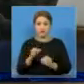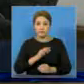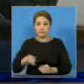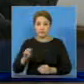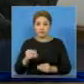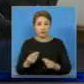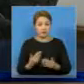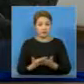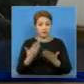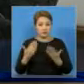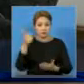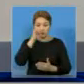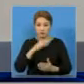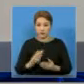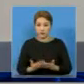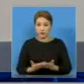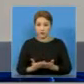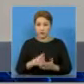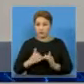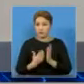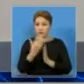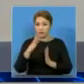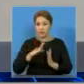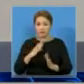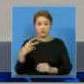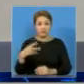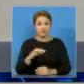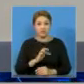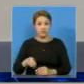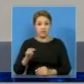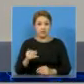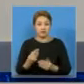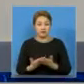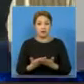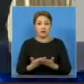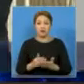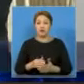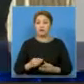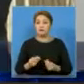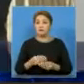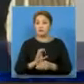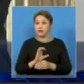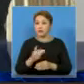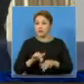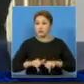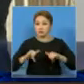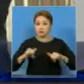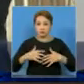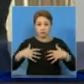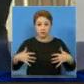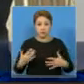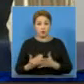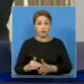миллиардов тенге. В этом году объем финансирования вырос и составил 20 миллиардов тенге. А средства, выделенные на развитие